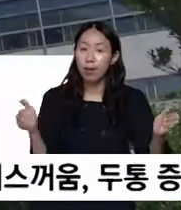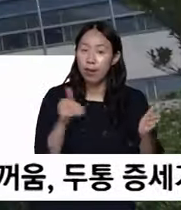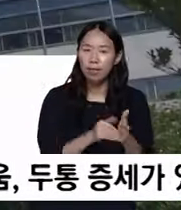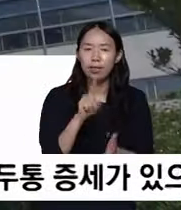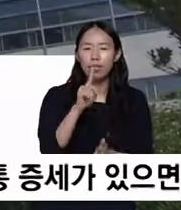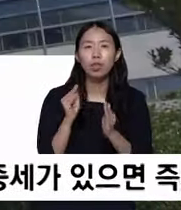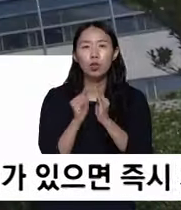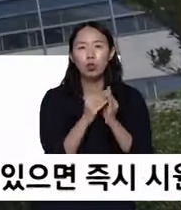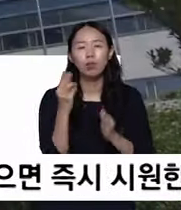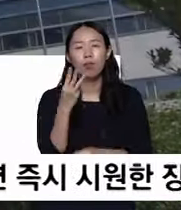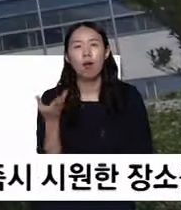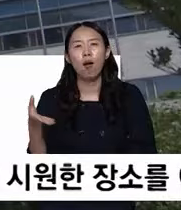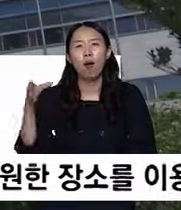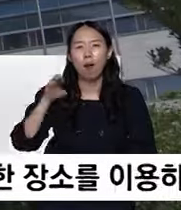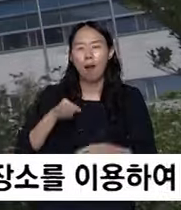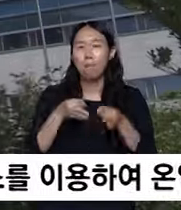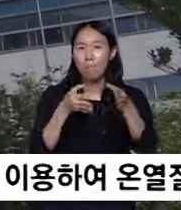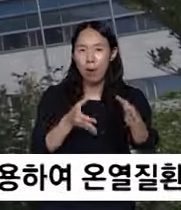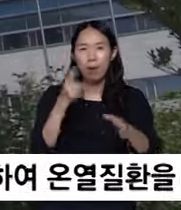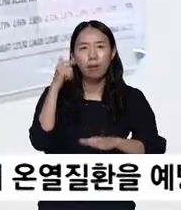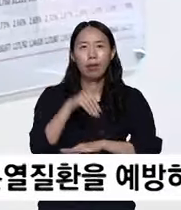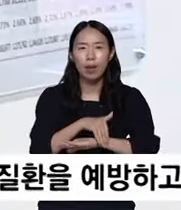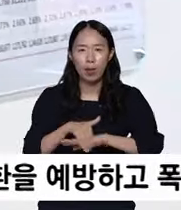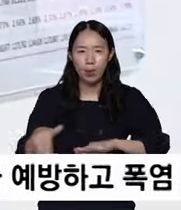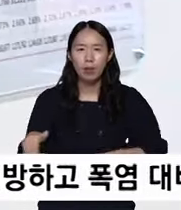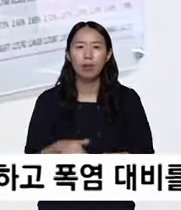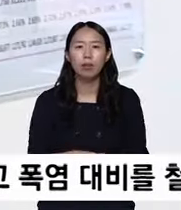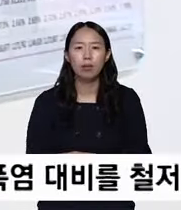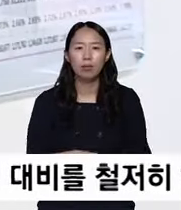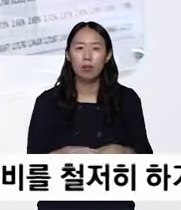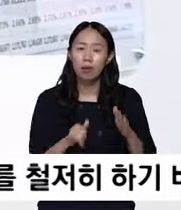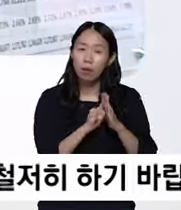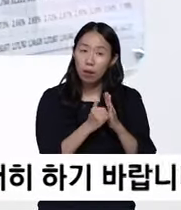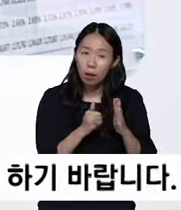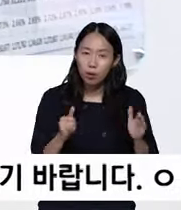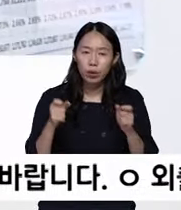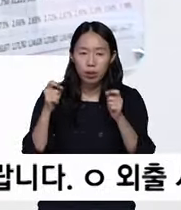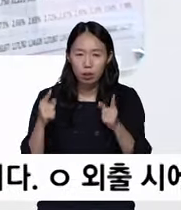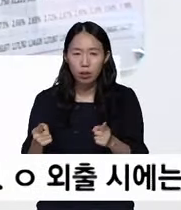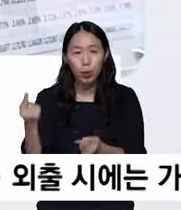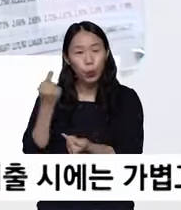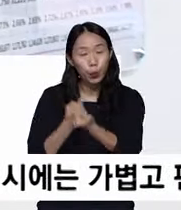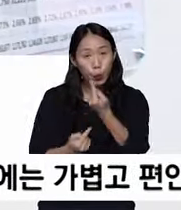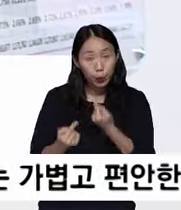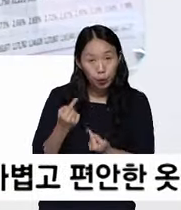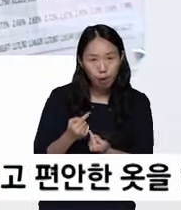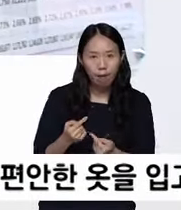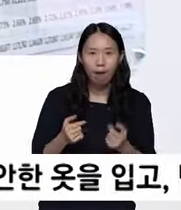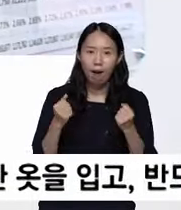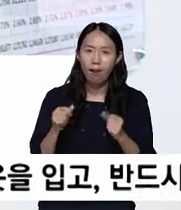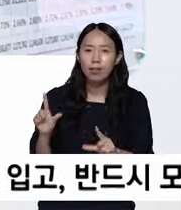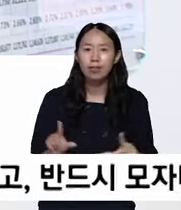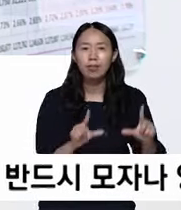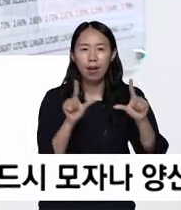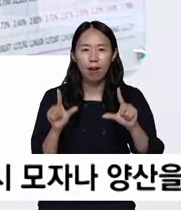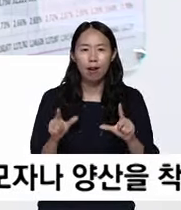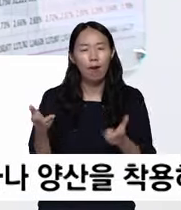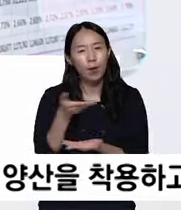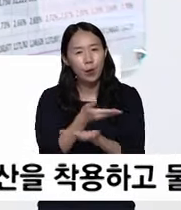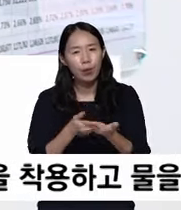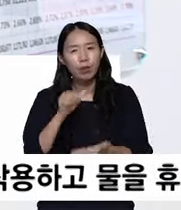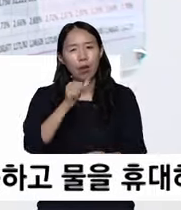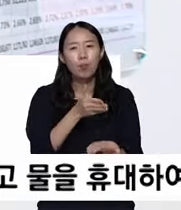1조 3천억원을 투입하기로 했습니다 어 가족 기회 유입 안착 공존 5대 분야로